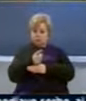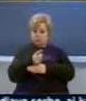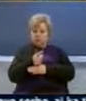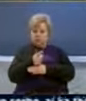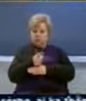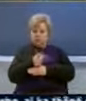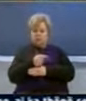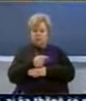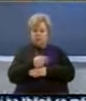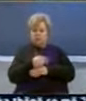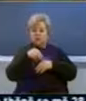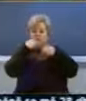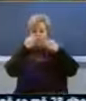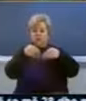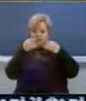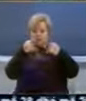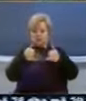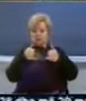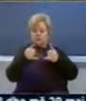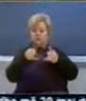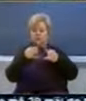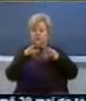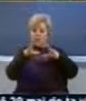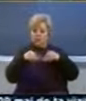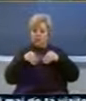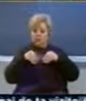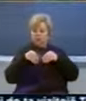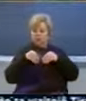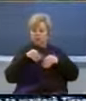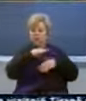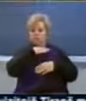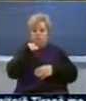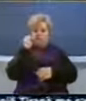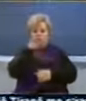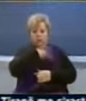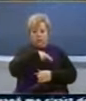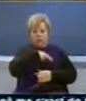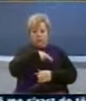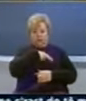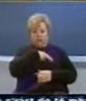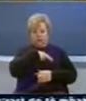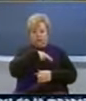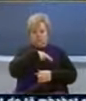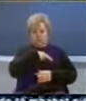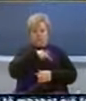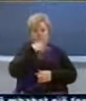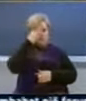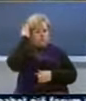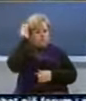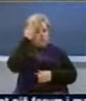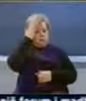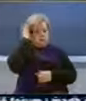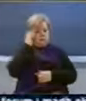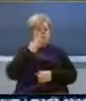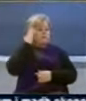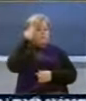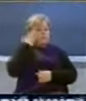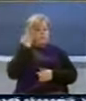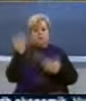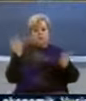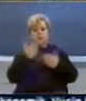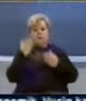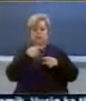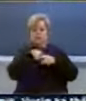po i ngrisim sot të jetë relevant dhe shumë i përgjithshëm për mos pasur dilema në të ardhmen se si